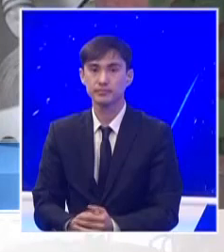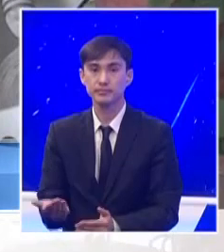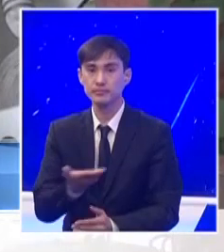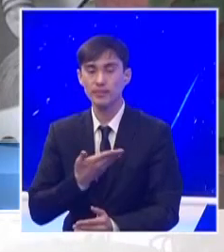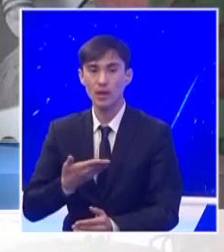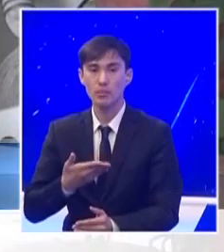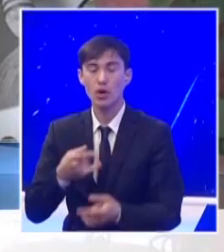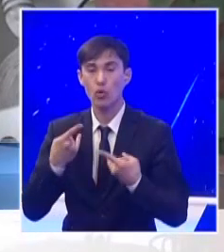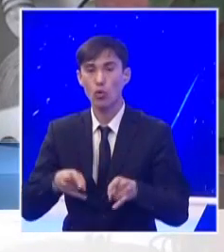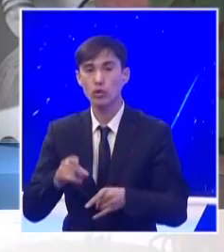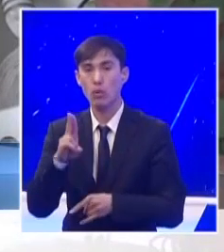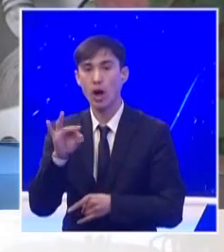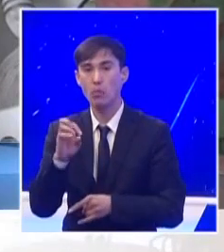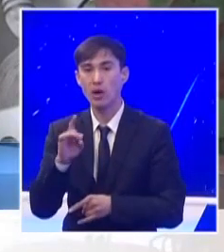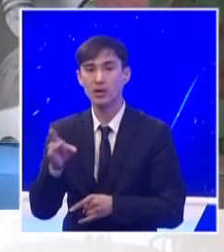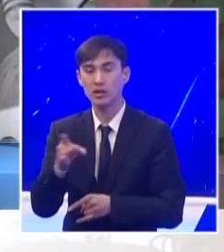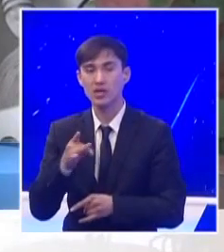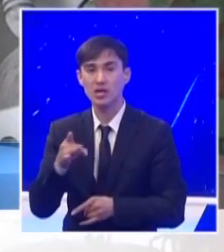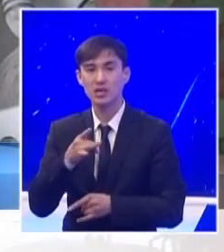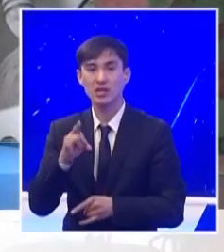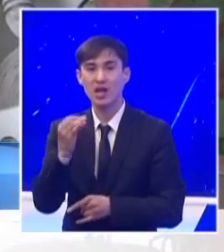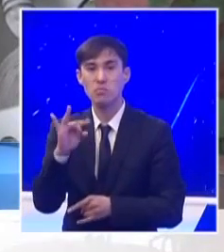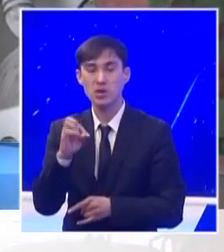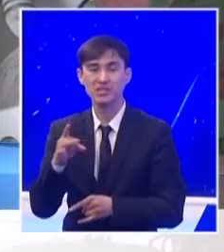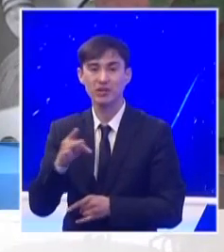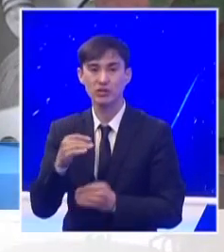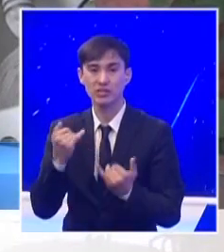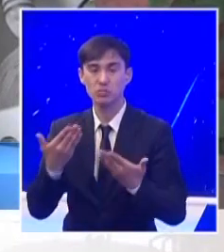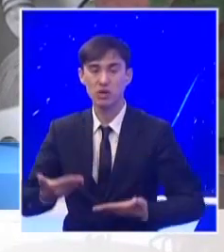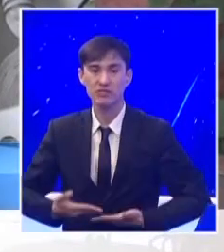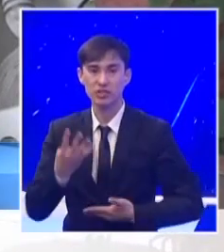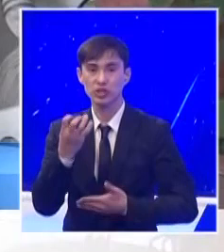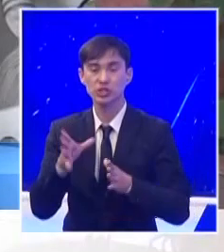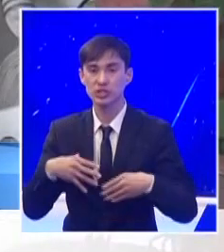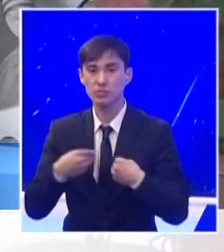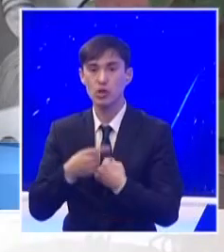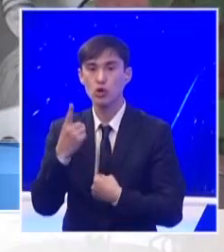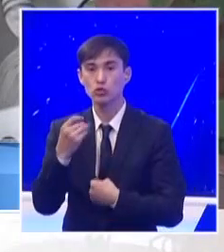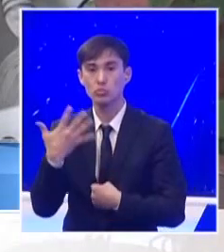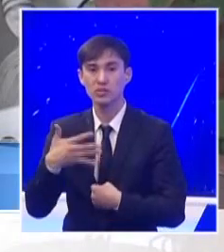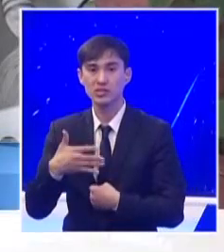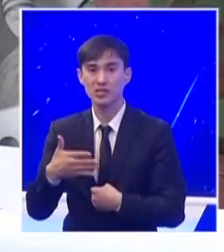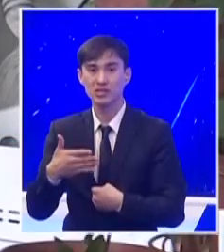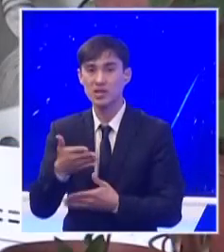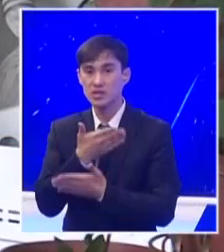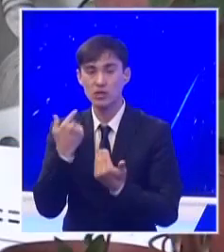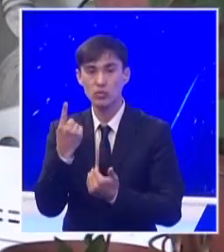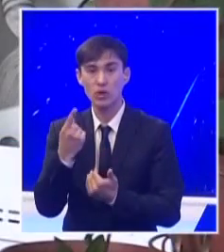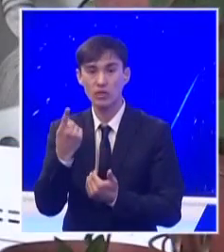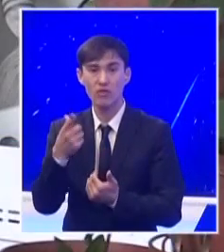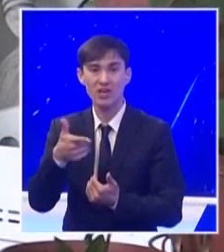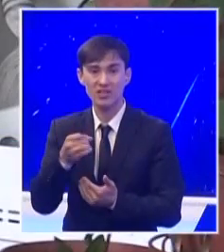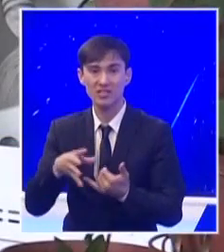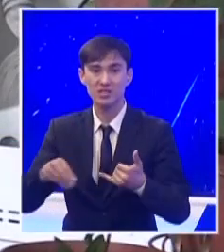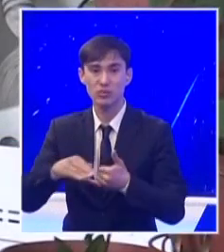Мы родом из села Какпак Раймбекского района. Здесь проживает 400 семей. 150 из них не имеют ни одного гектара земли. У нас нет